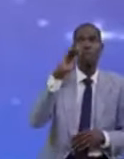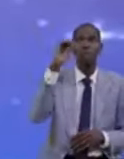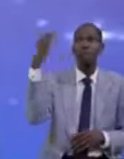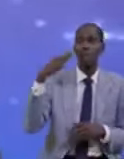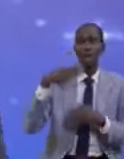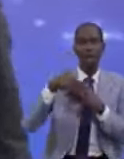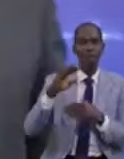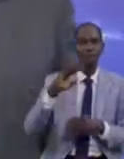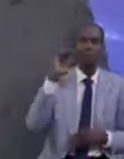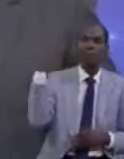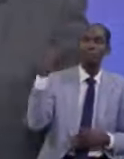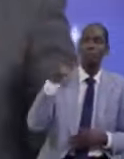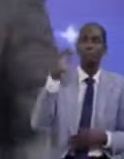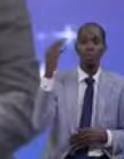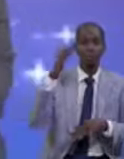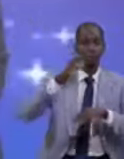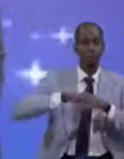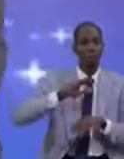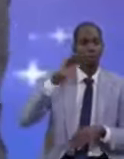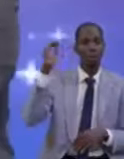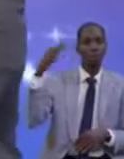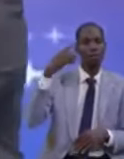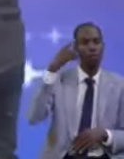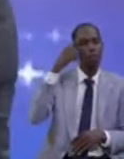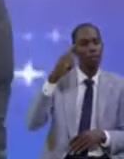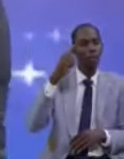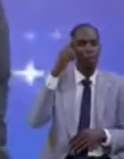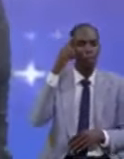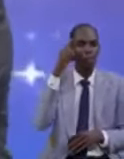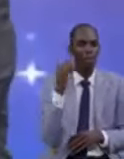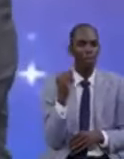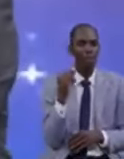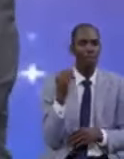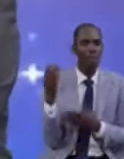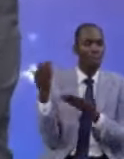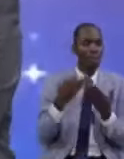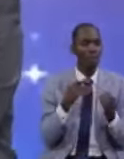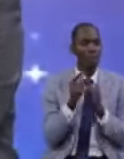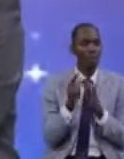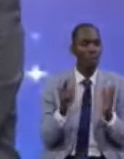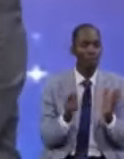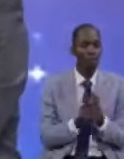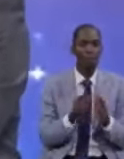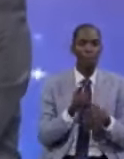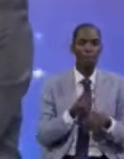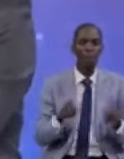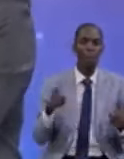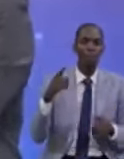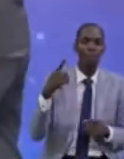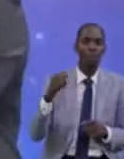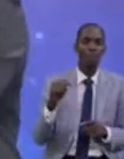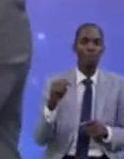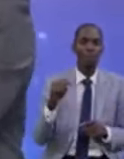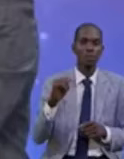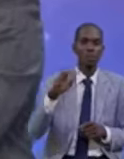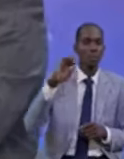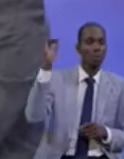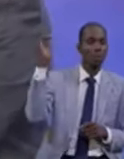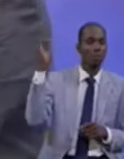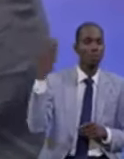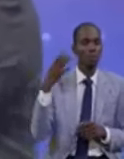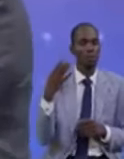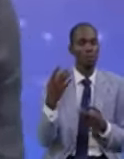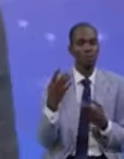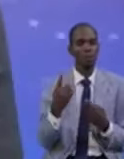grâce car Moïse la loi est venue par Moïse mais la grâce et la vérité sont venus par le Seigneur Jésus-Christ